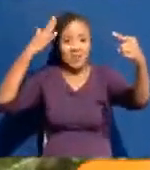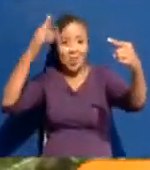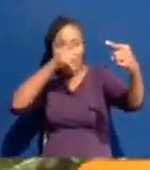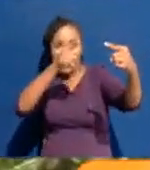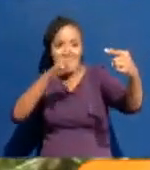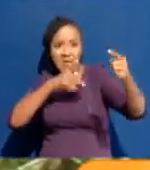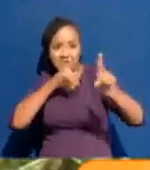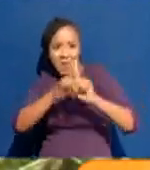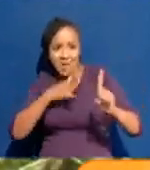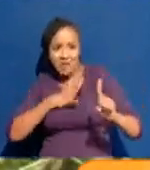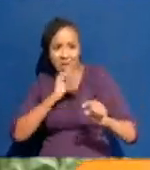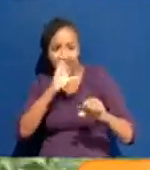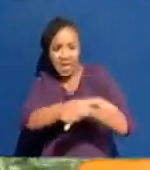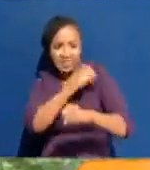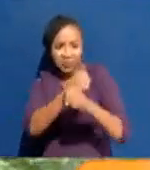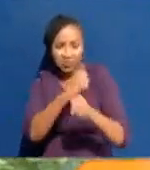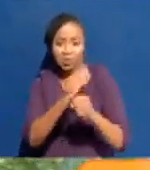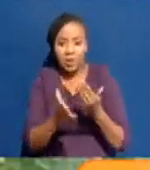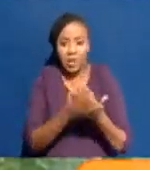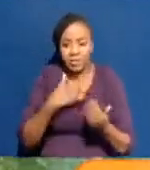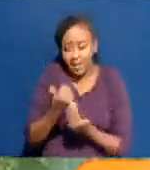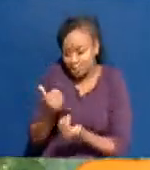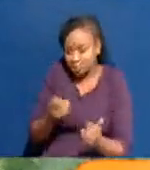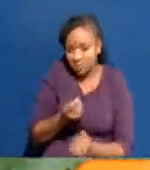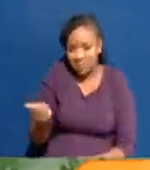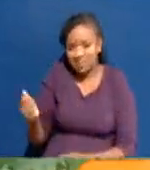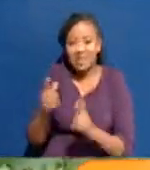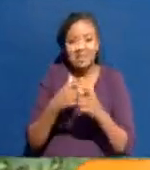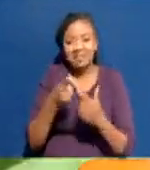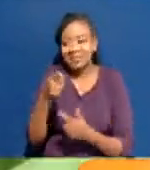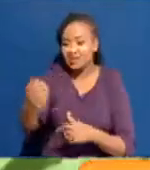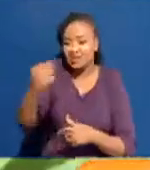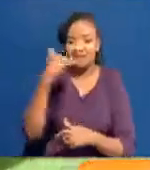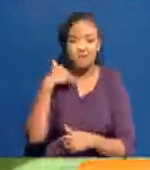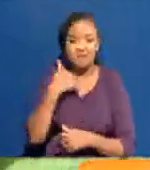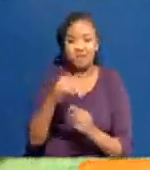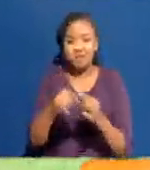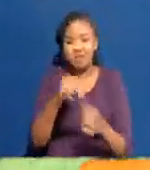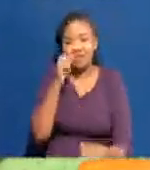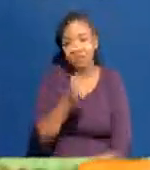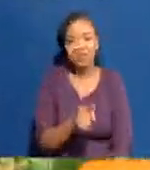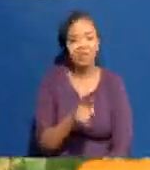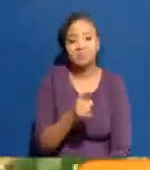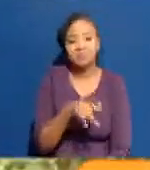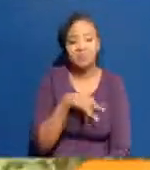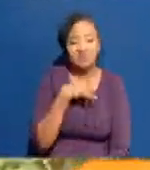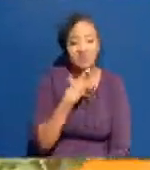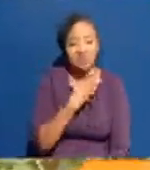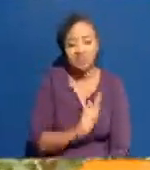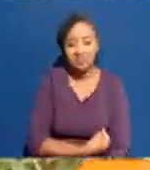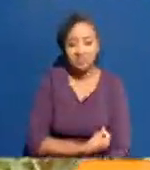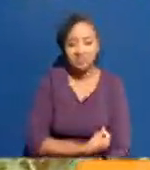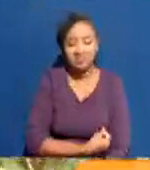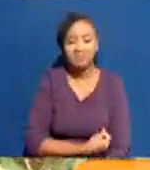nikisema huyu kijana akipata kasi atanitemeshia hata watoto yangu. Akauawa hiyo na hiyo maadui. Ni hali inayosibu maboma mengine hapa